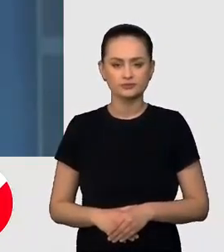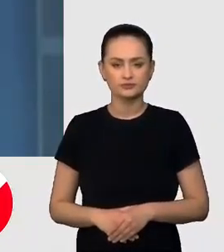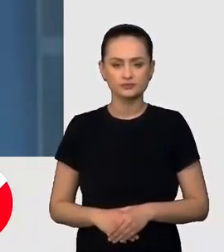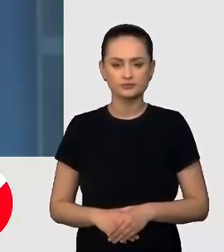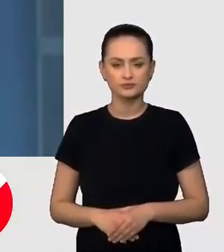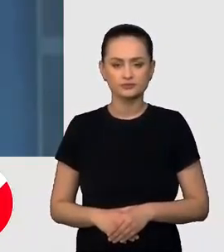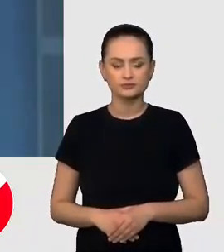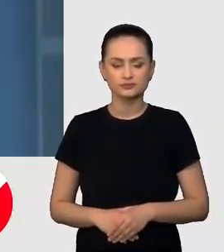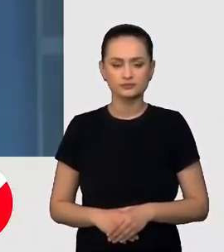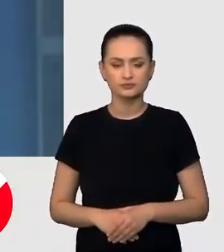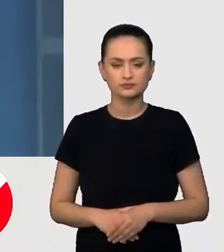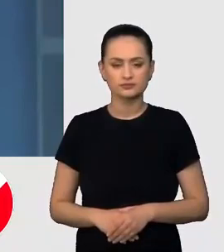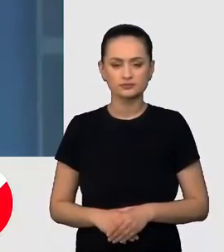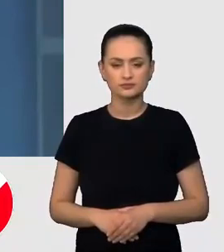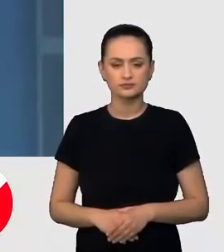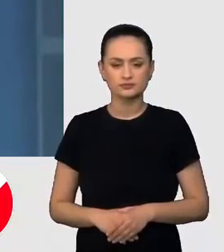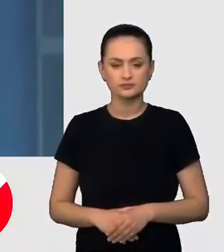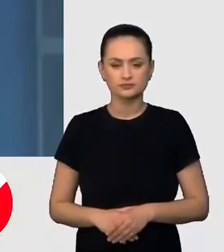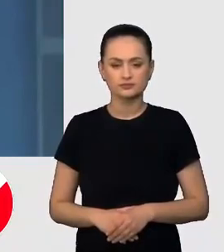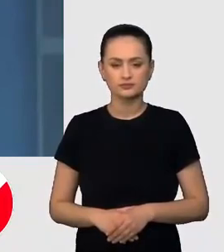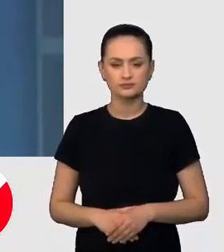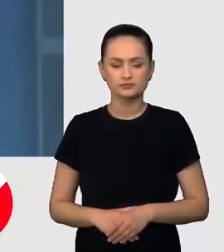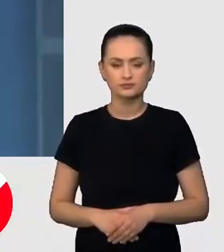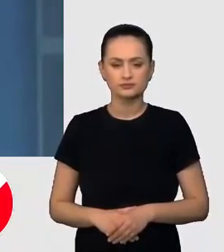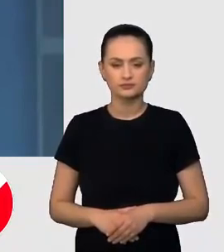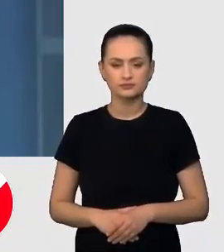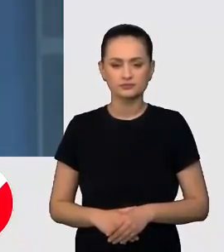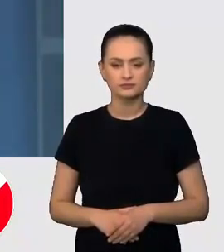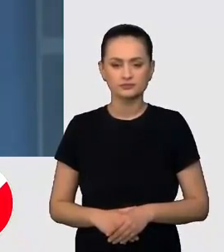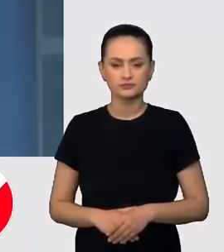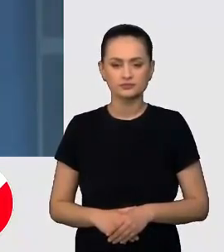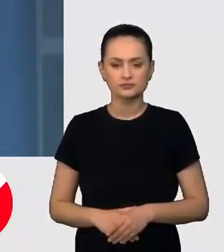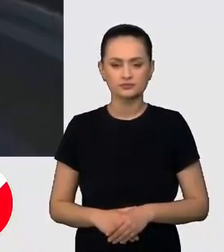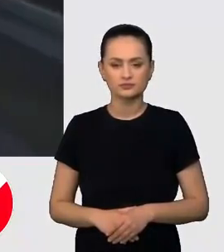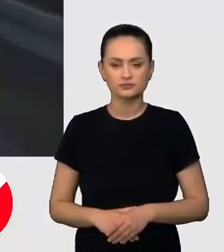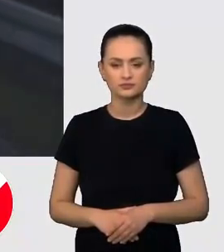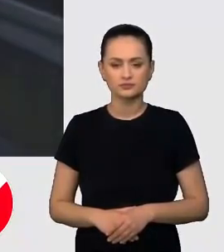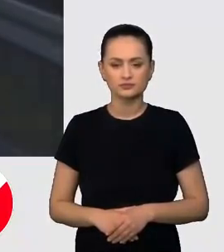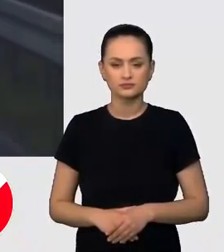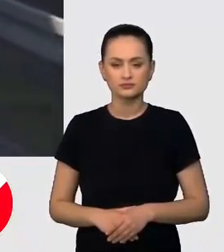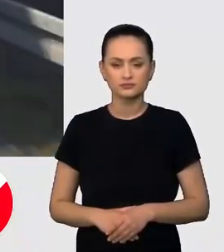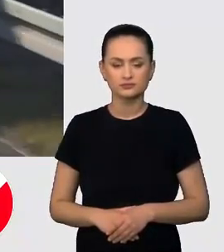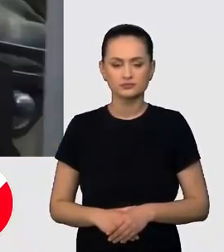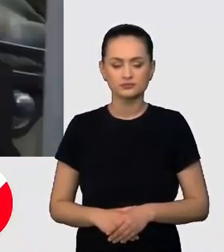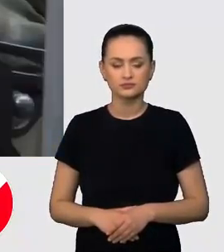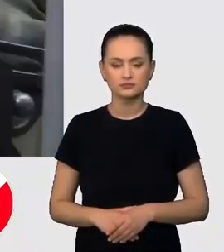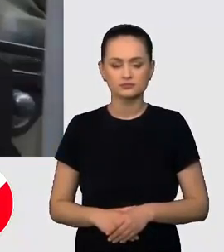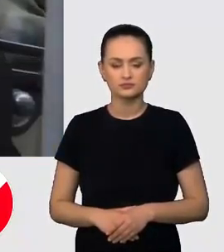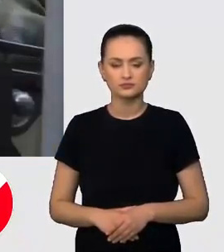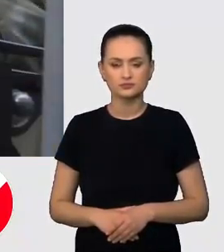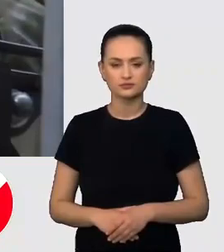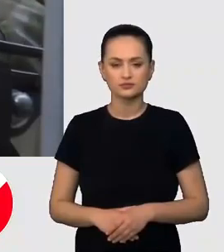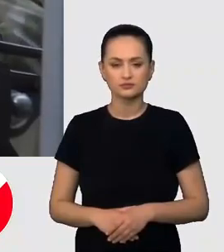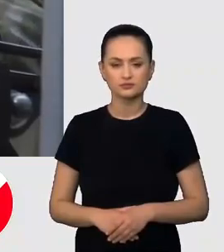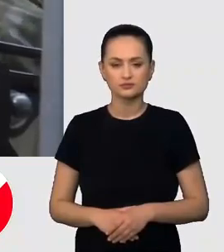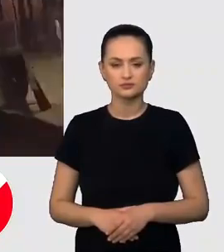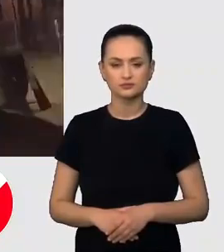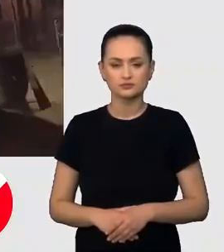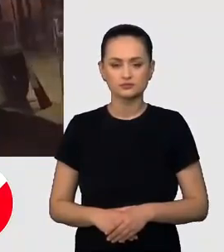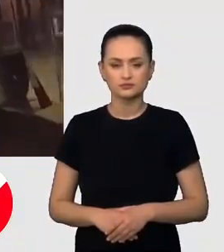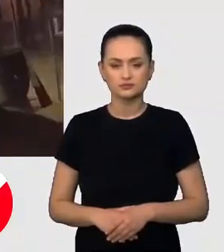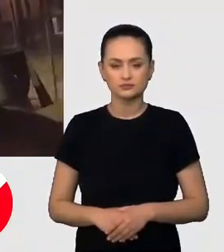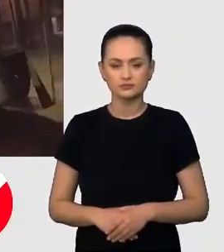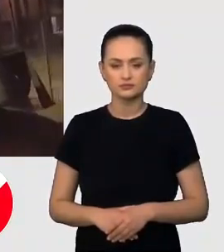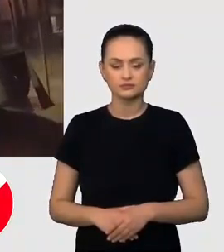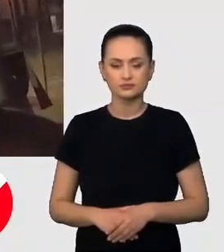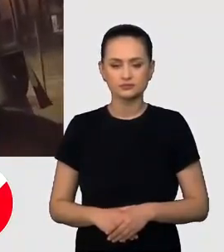The United States would support a NATO application by Finland and or Sweden should they choose to apply. Both Finland and Sweden are close and valued defense partners